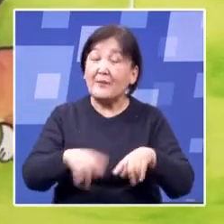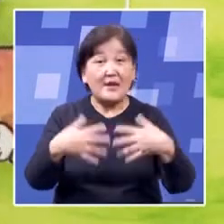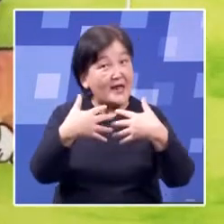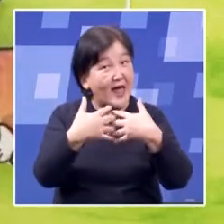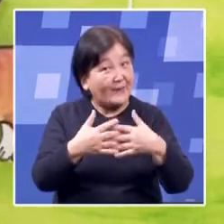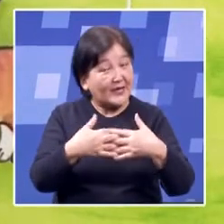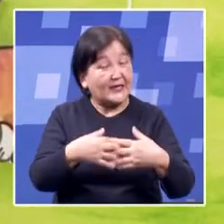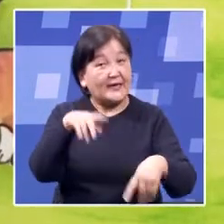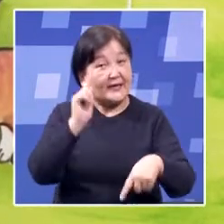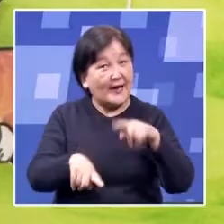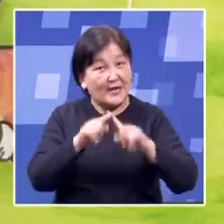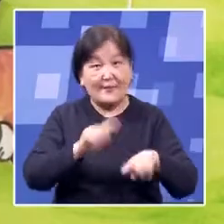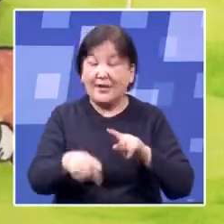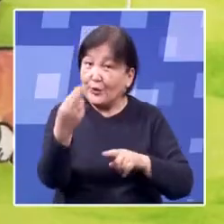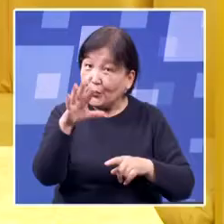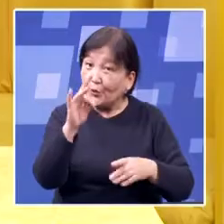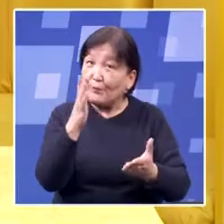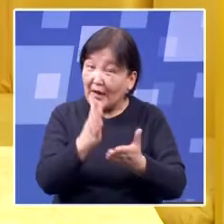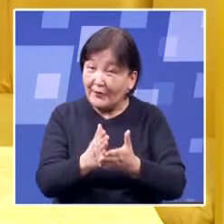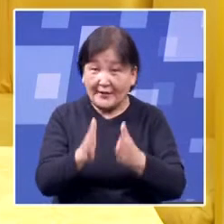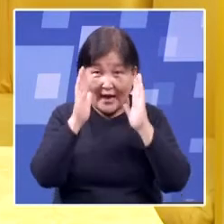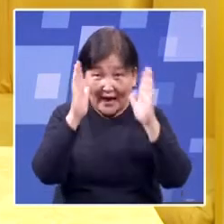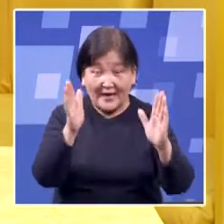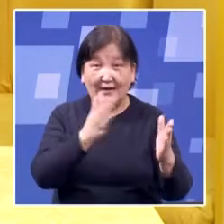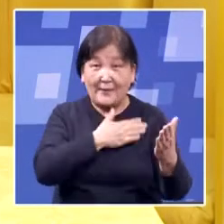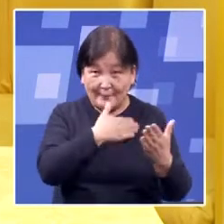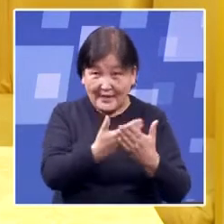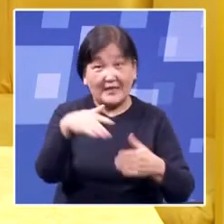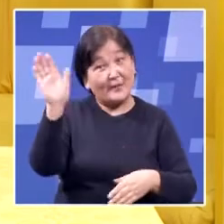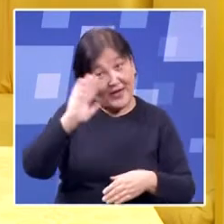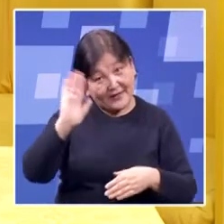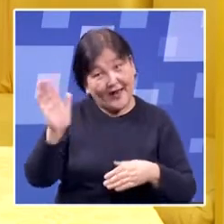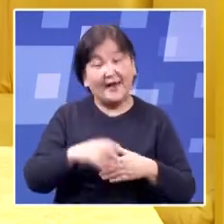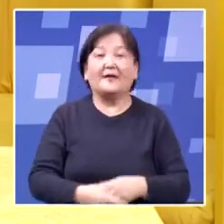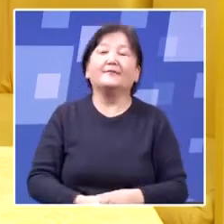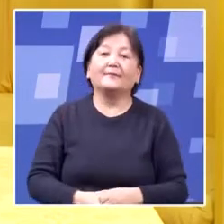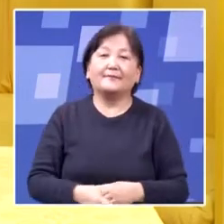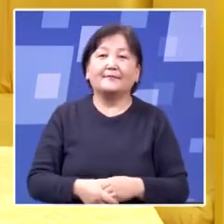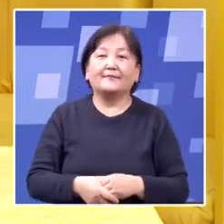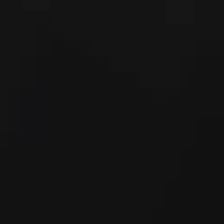ямар ямар дөрүүд гарсан байгааг нь нэрлүүлээрэй. Анхаарлаа хандуулсан баярлалаа. Баяр таа.